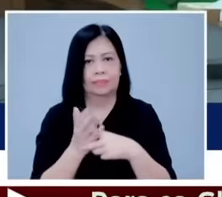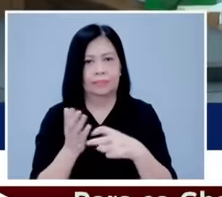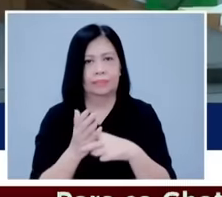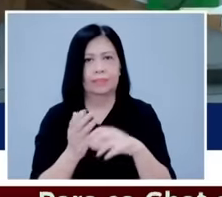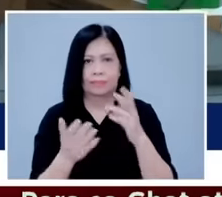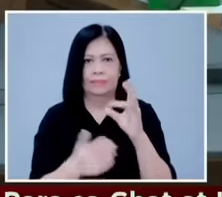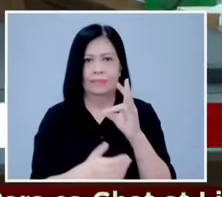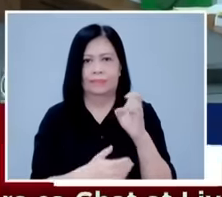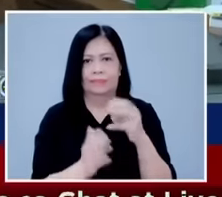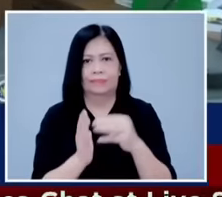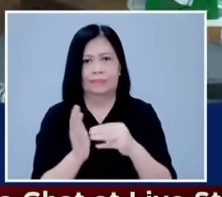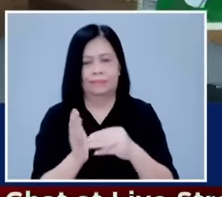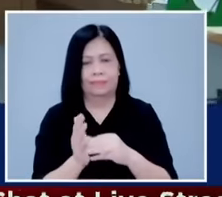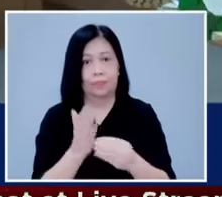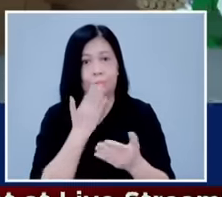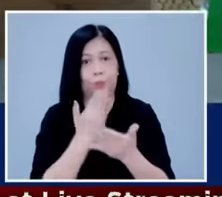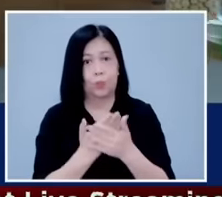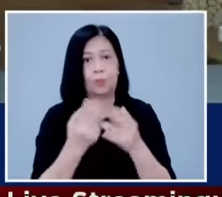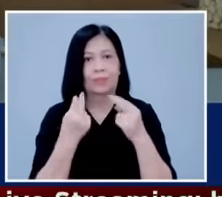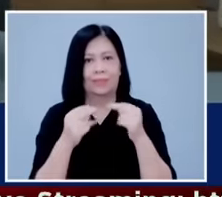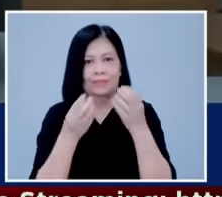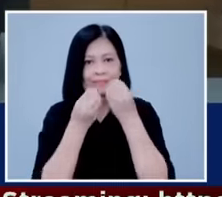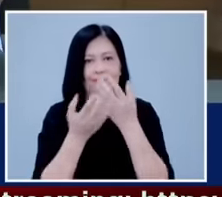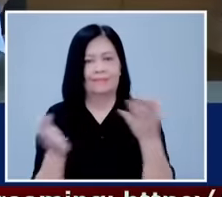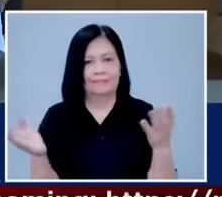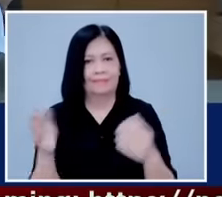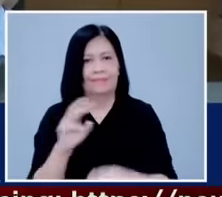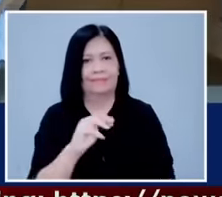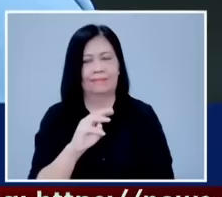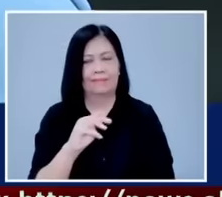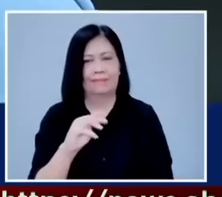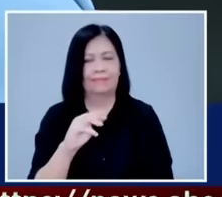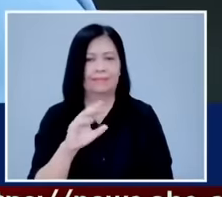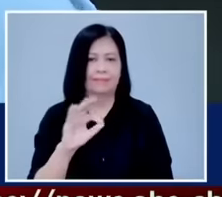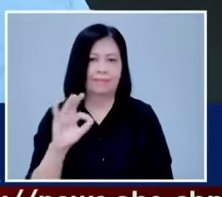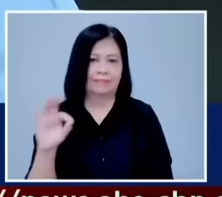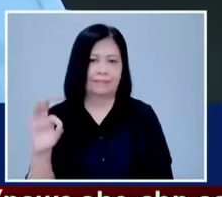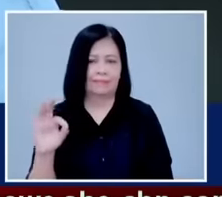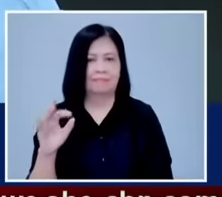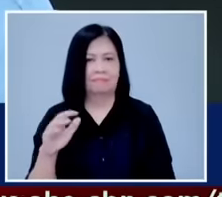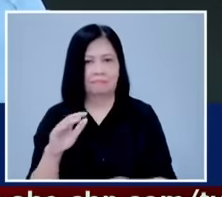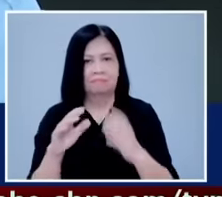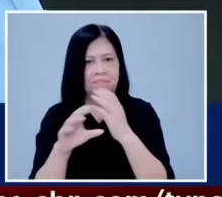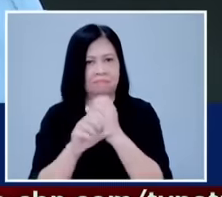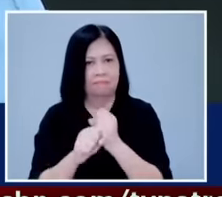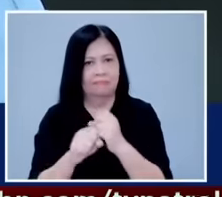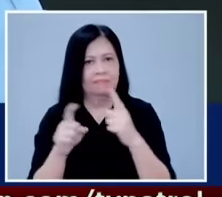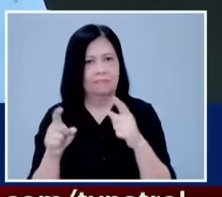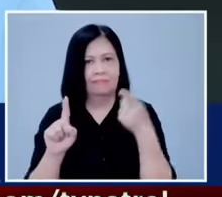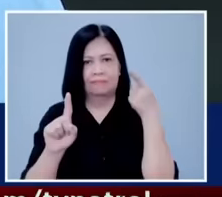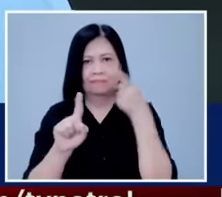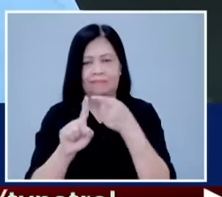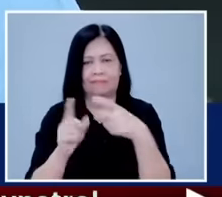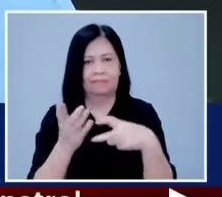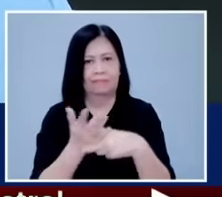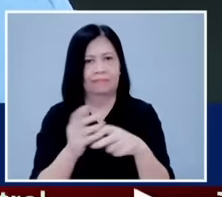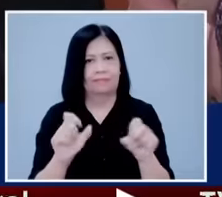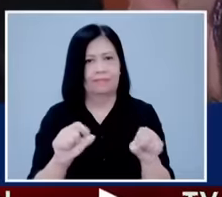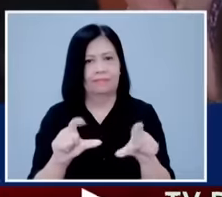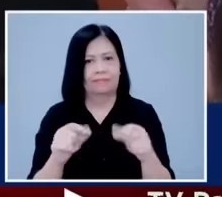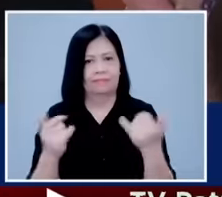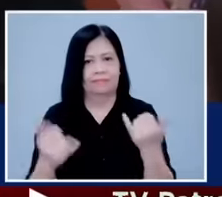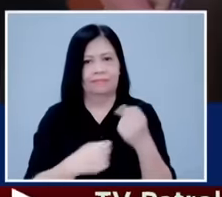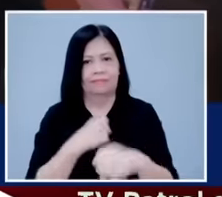na. Good news ang ibinalita ng Metro Manila Film Festival na naabot na nito ang target ticket sales nila ngayong